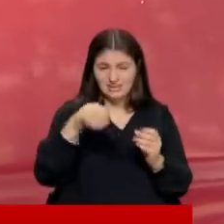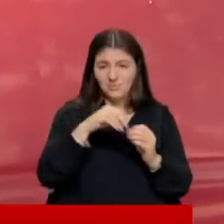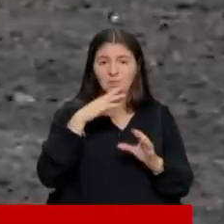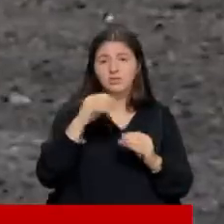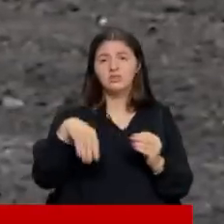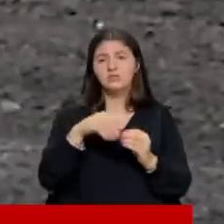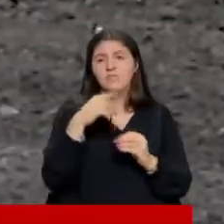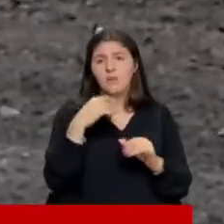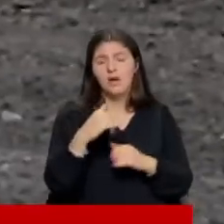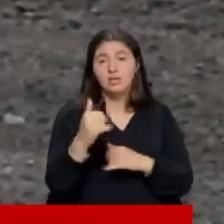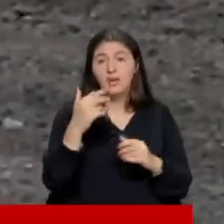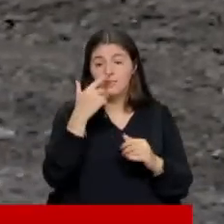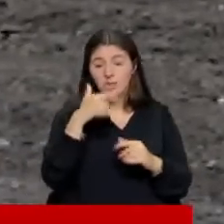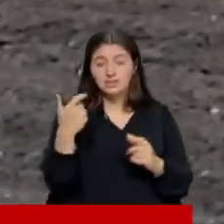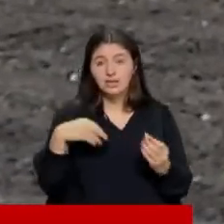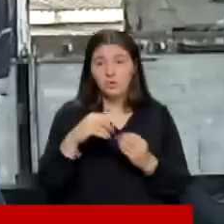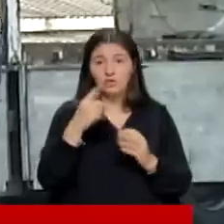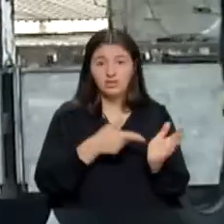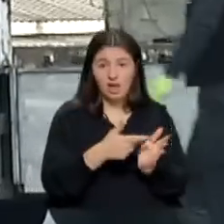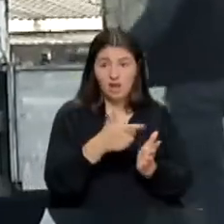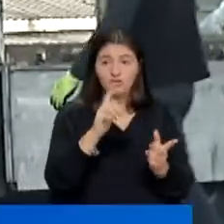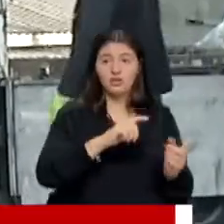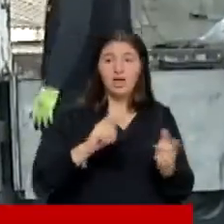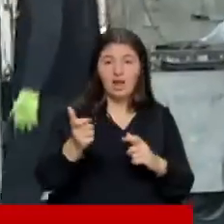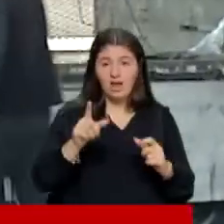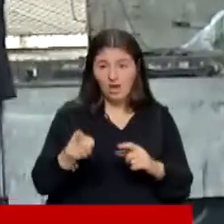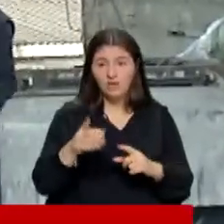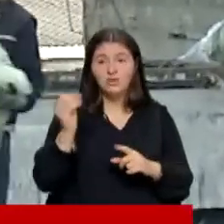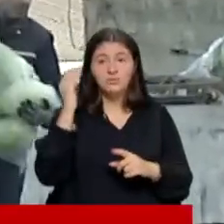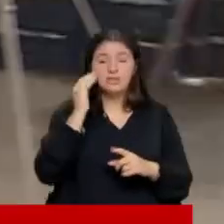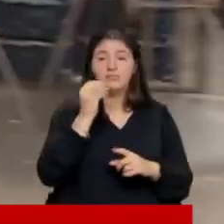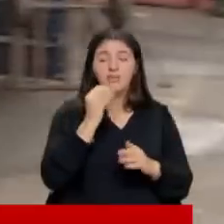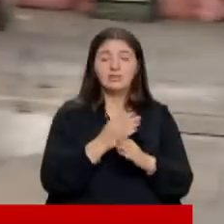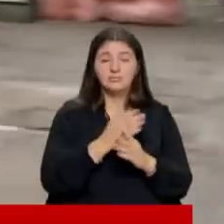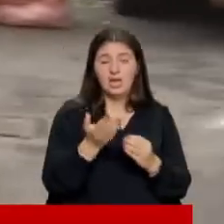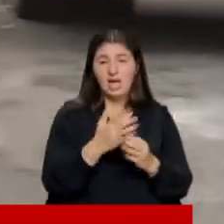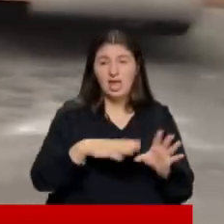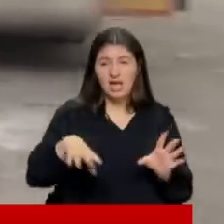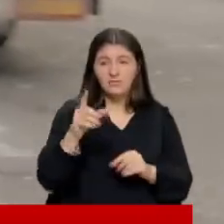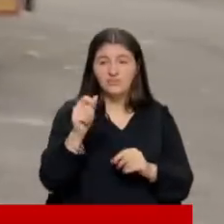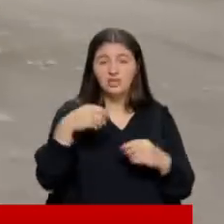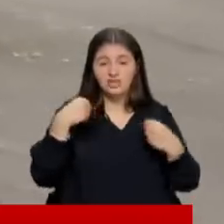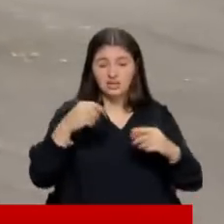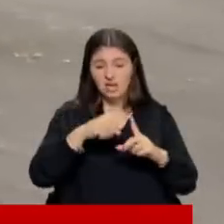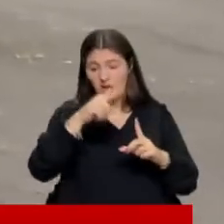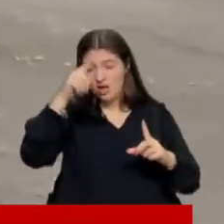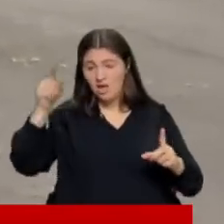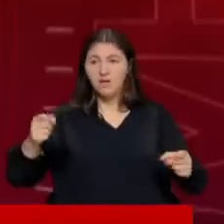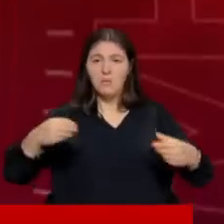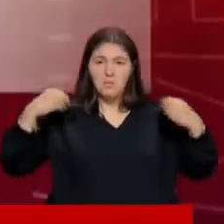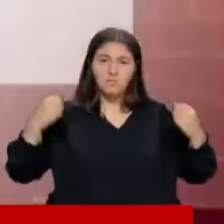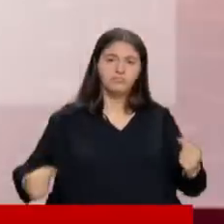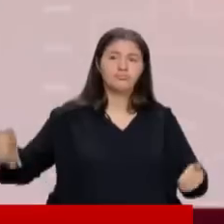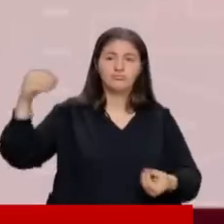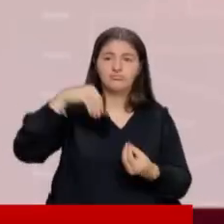şeye zam demek akaryakıtsam mı önce tarlayı sonra nakliyeyi vuruyor başta sebze meyve tüm ürünlerin fiyatı tezgaha gelene kadar Katlanıyor